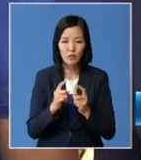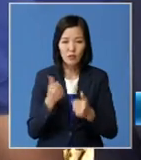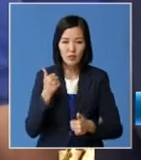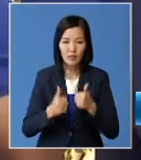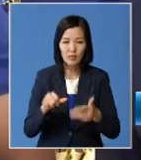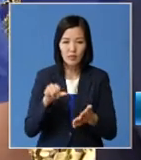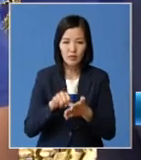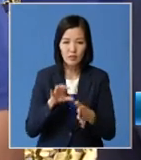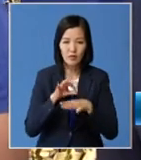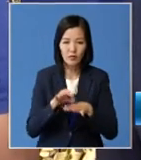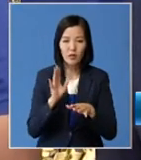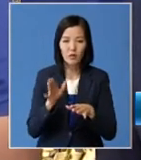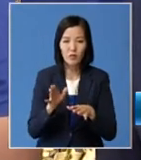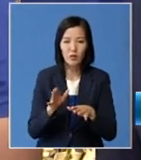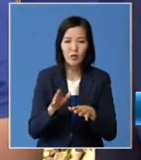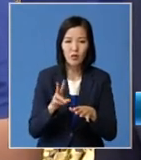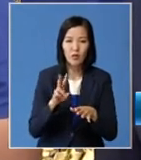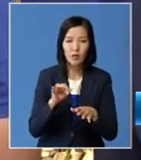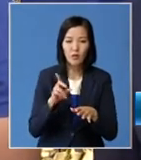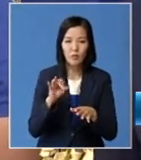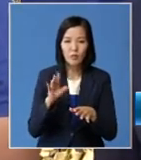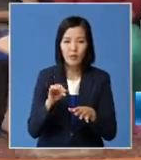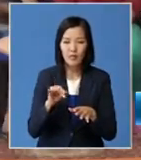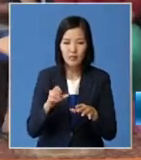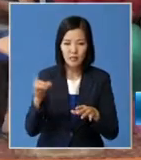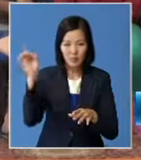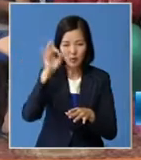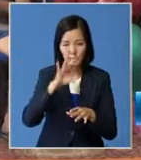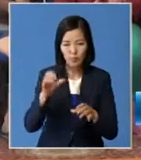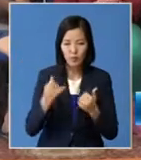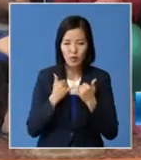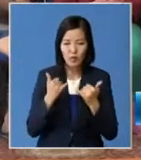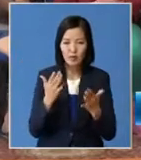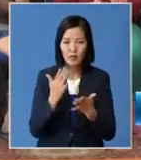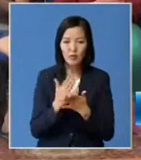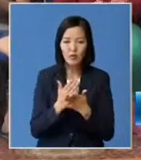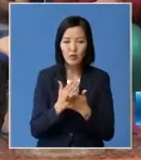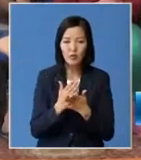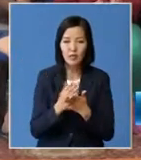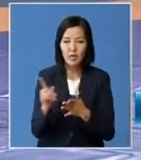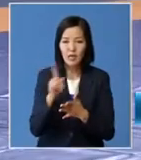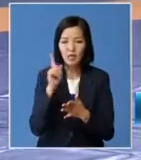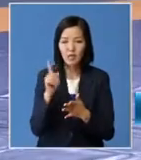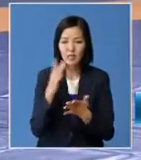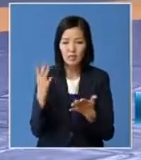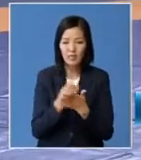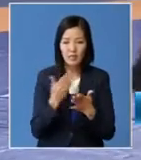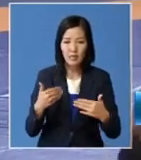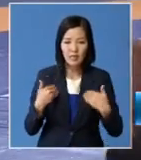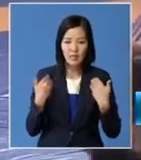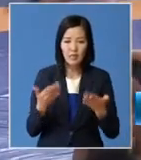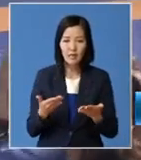бұл турнир Бейжің олимпиадасының күміс жүлдегері Нұрбақыт Теңізбаевтың құрметіне орай ұйымдастырылып отыр. Таңқы жерлесіміз жас балуандарға сәттілік тілеп,